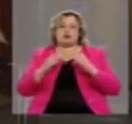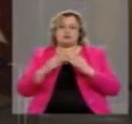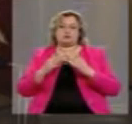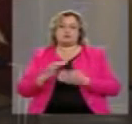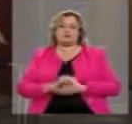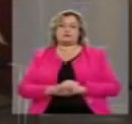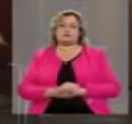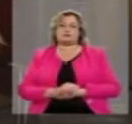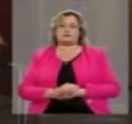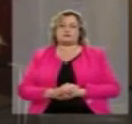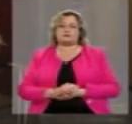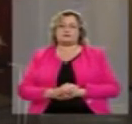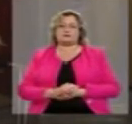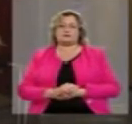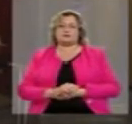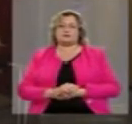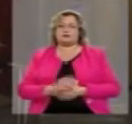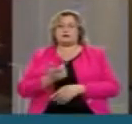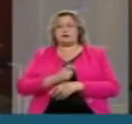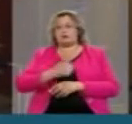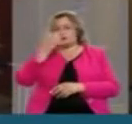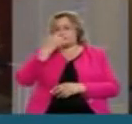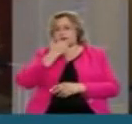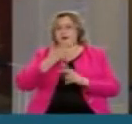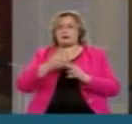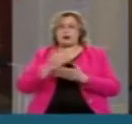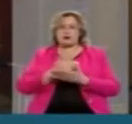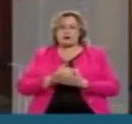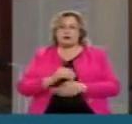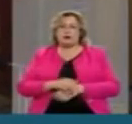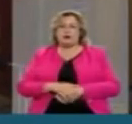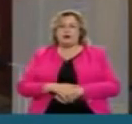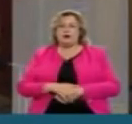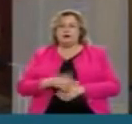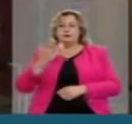атамекеннен. Атамекені оқыдым и және осындай